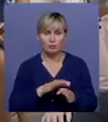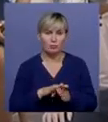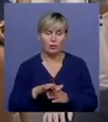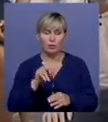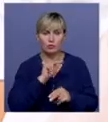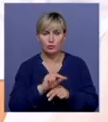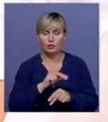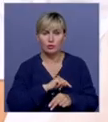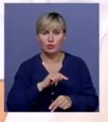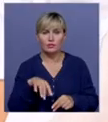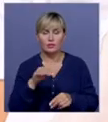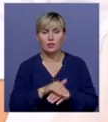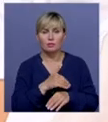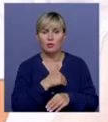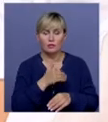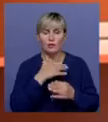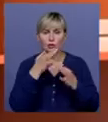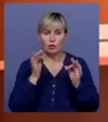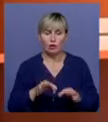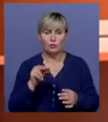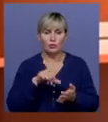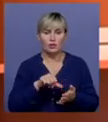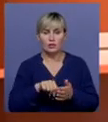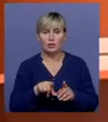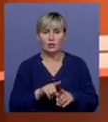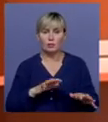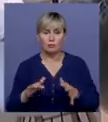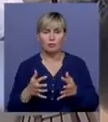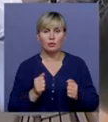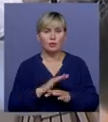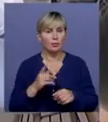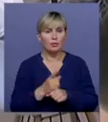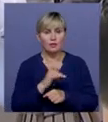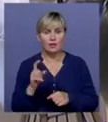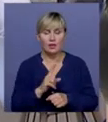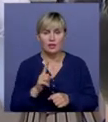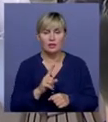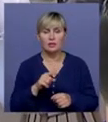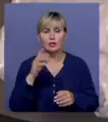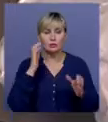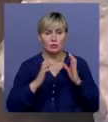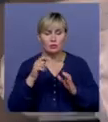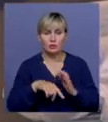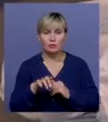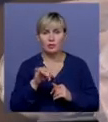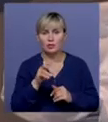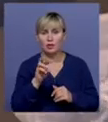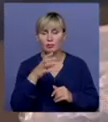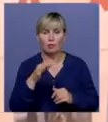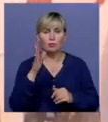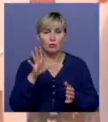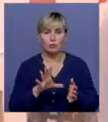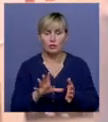инструктаж все добровольцы ребята опытные участии таких мероприятиях принимают не в первый раз 18-летний студент belkin buy safe будущий